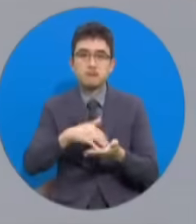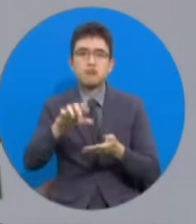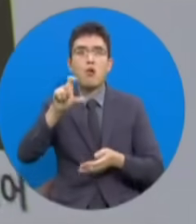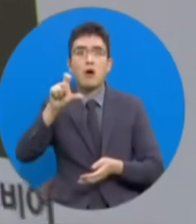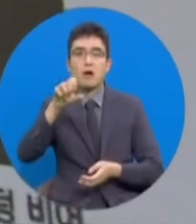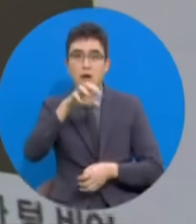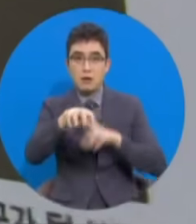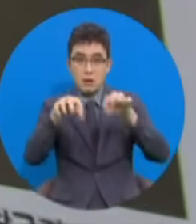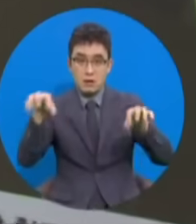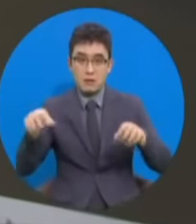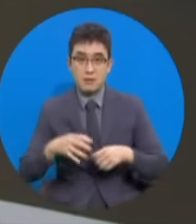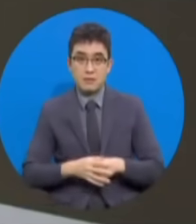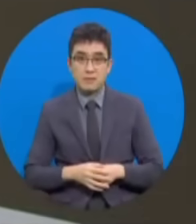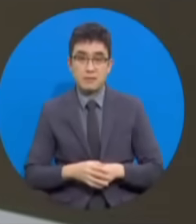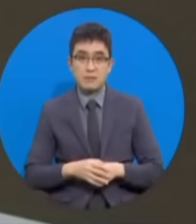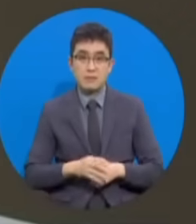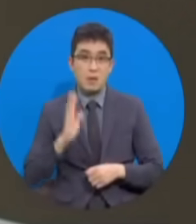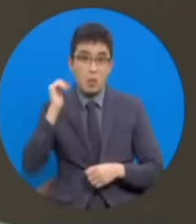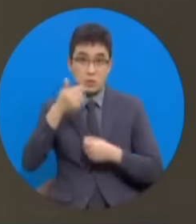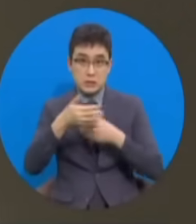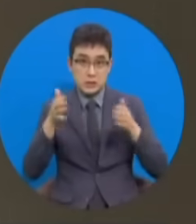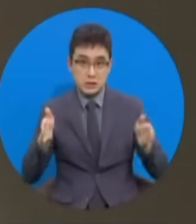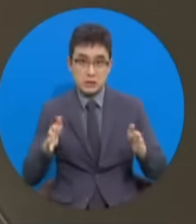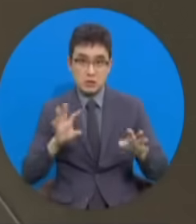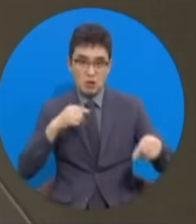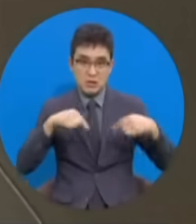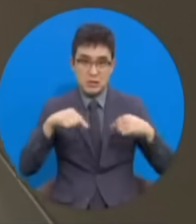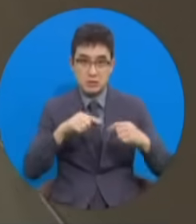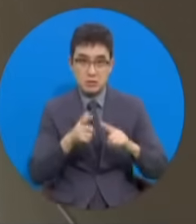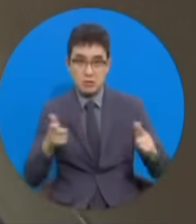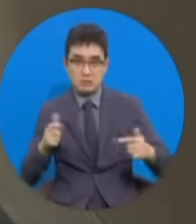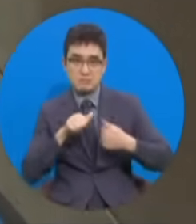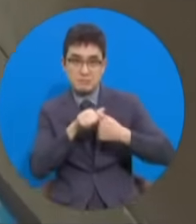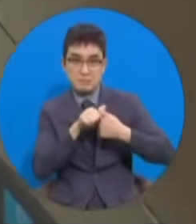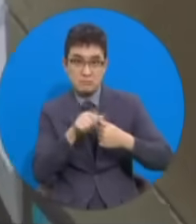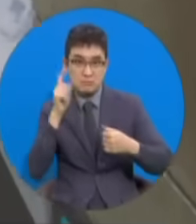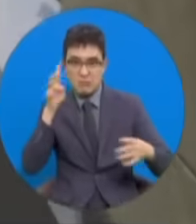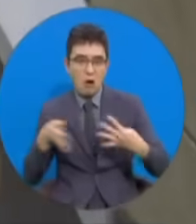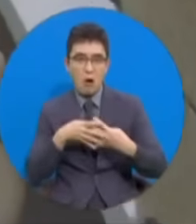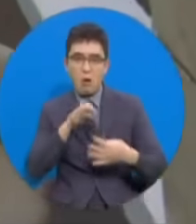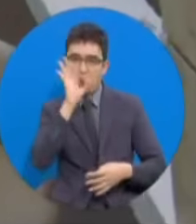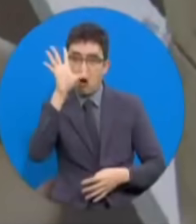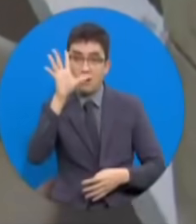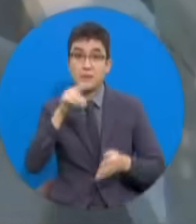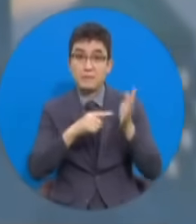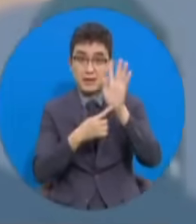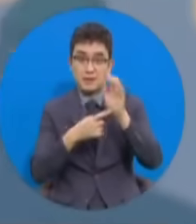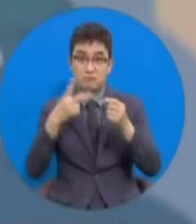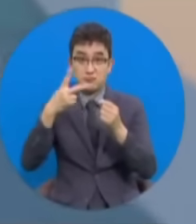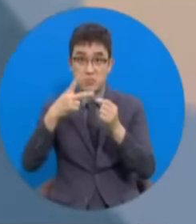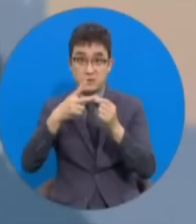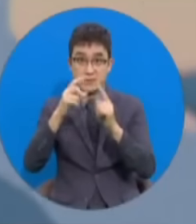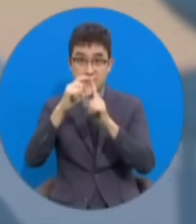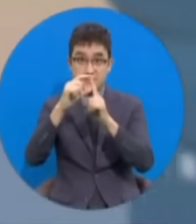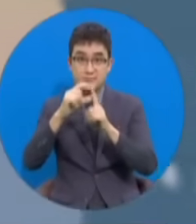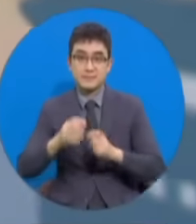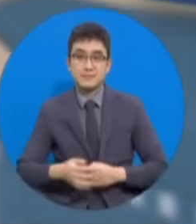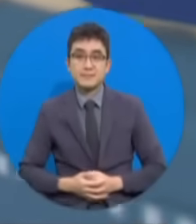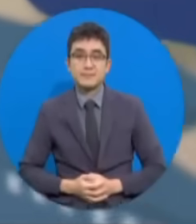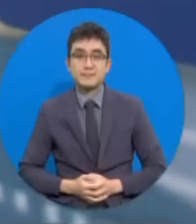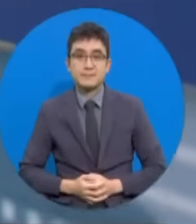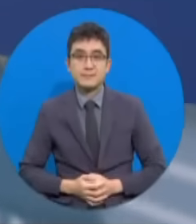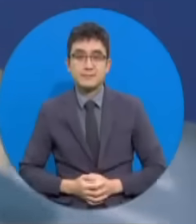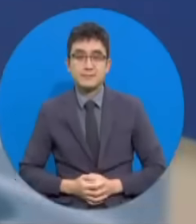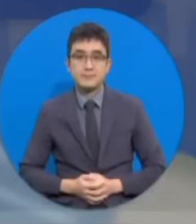대통령실은 정치 투쟁에 타협의 여지는 없다라고 단호한 입장을 밝혔습니다. 이어서 두 번째 키워드입니다. 두 번째 키워드는